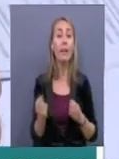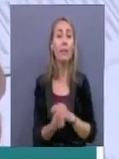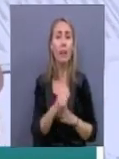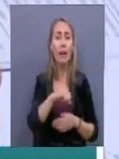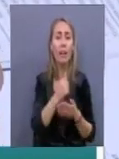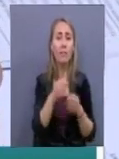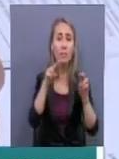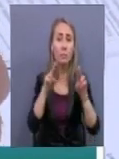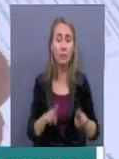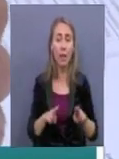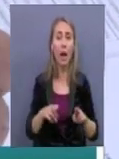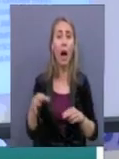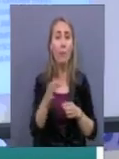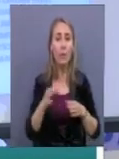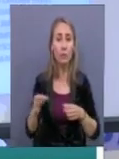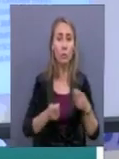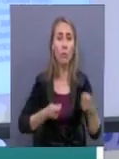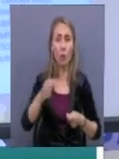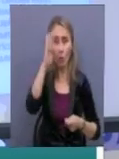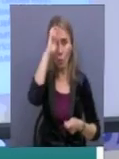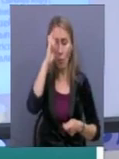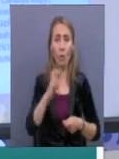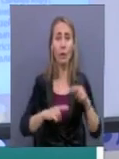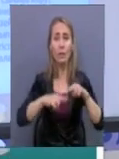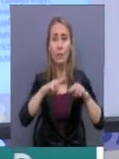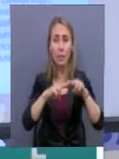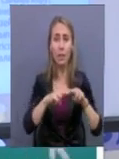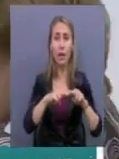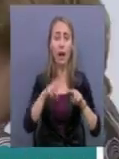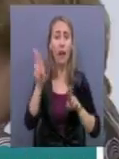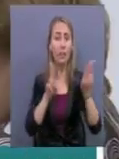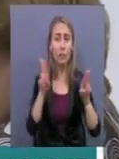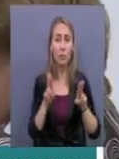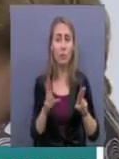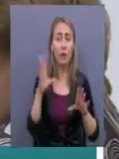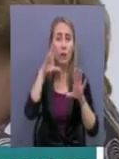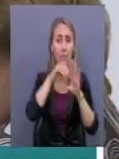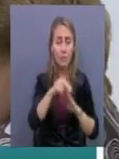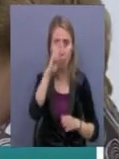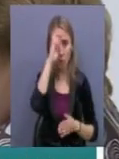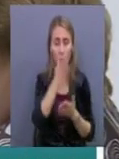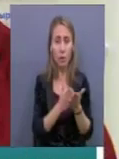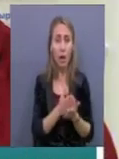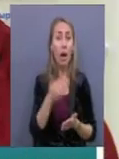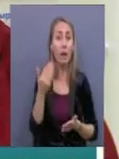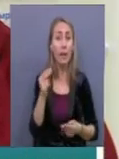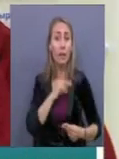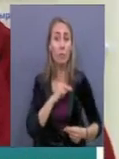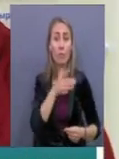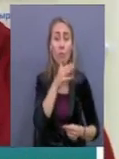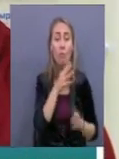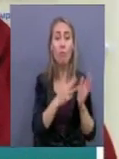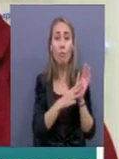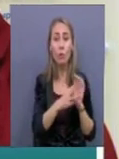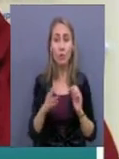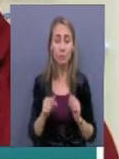мемлекеттік сәулет құрылыс бақылау басқармасының бас маманы болып еңбек етеді. Оның мемлекеттік салада жүргеніне биыл 8 жыл. Бұл